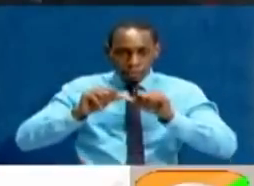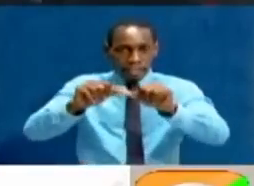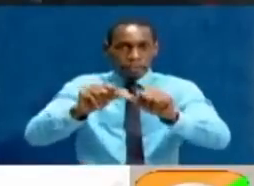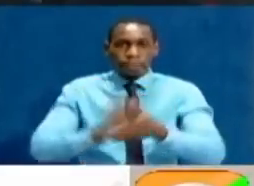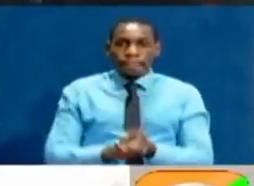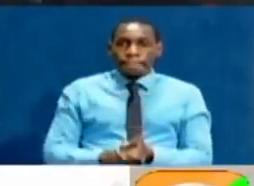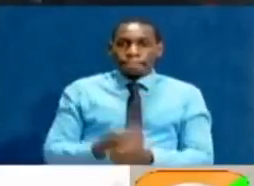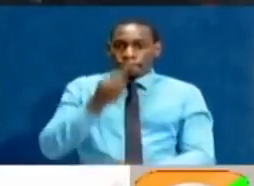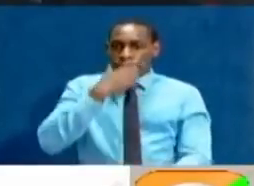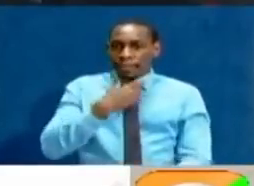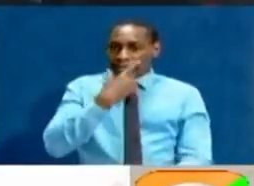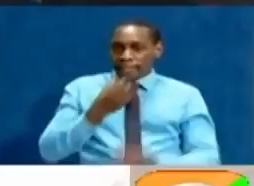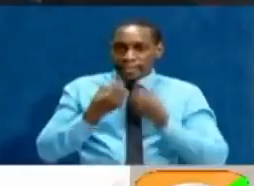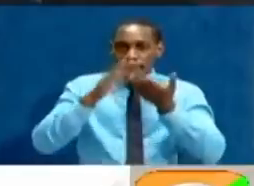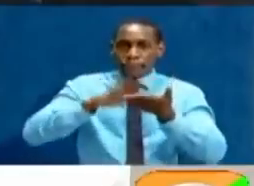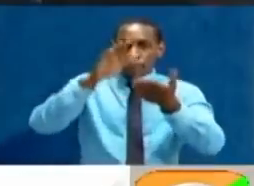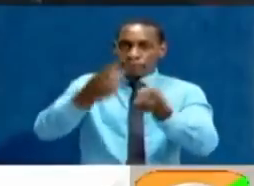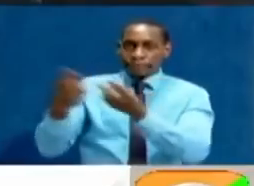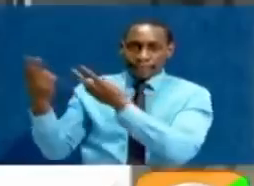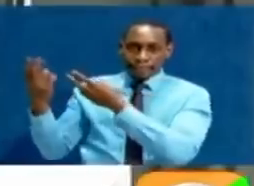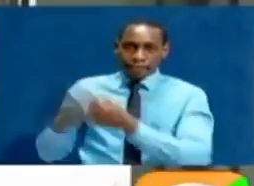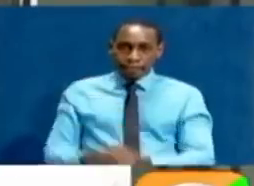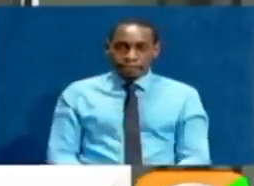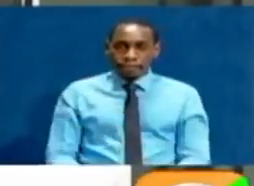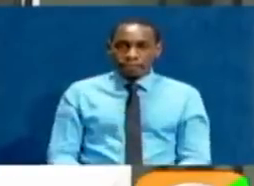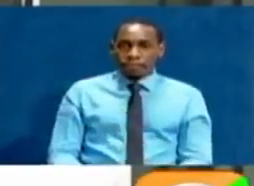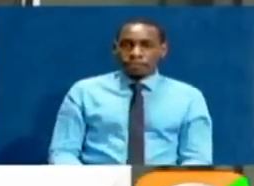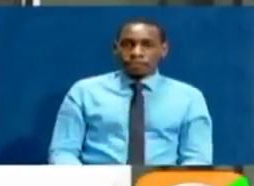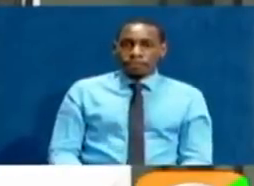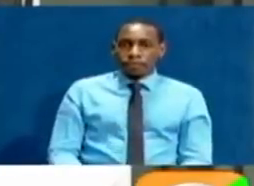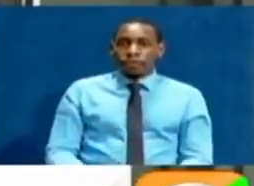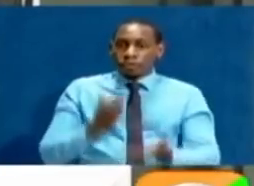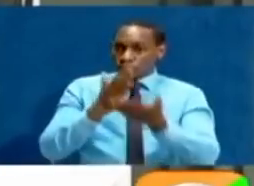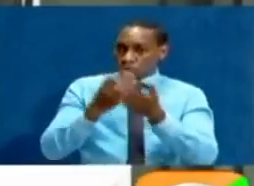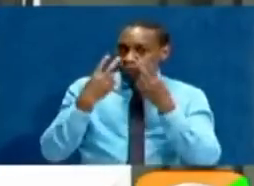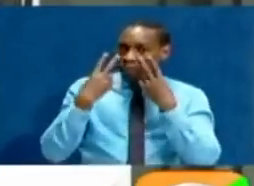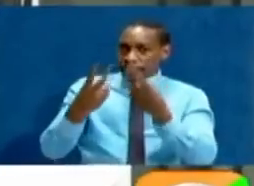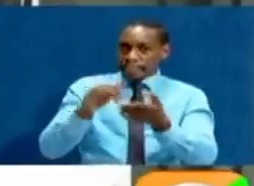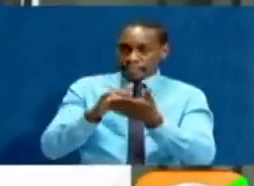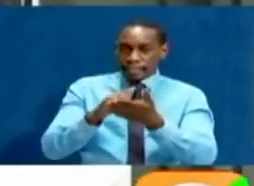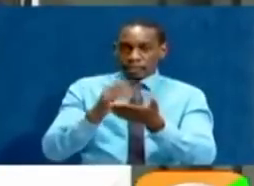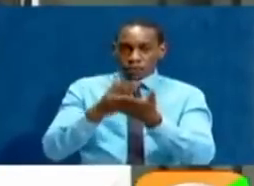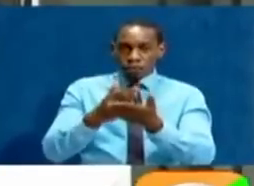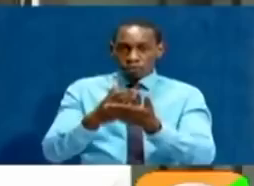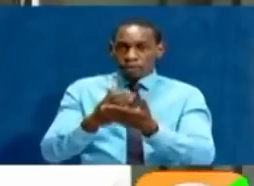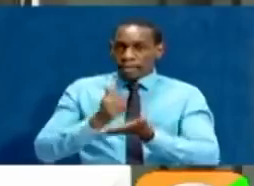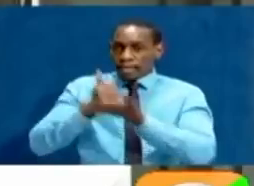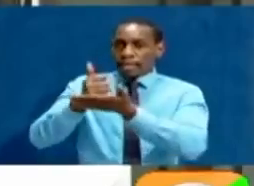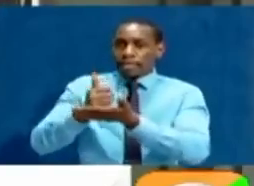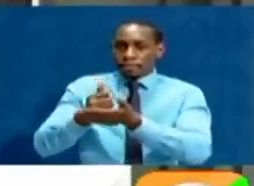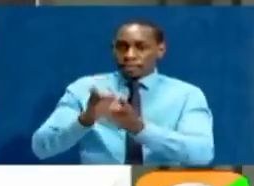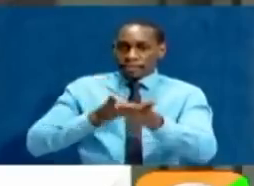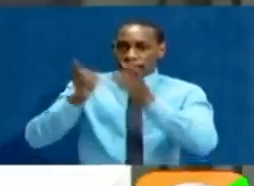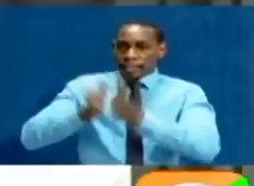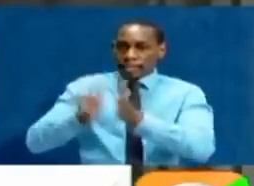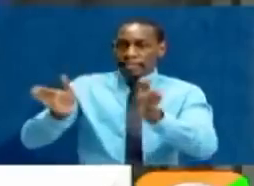unadumishwa. Hassan Mugambi anaarifu zaidi. Katika kile kinachoonekana kama kumlainishia njia mkurugenzi wa eneo la